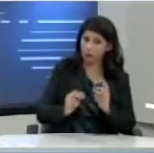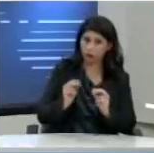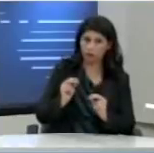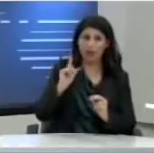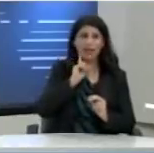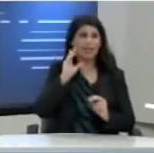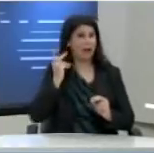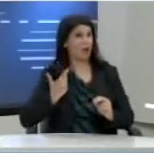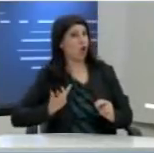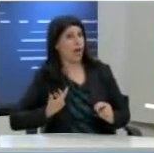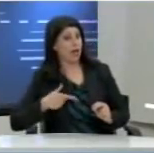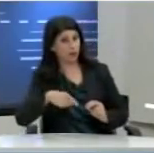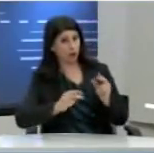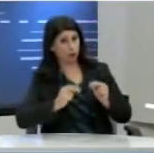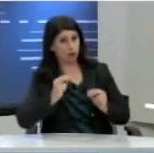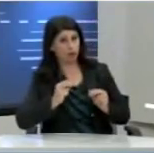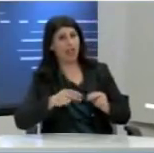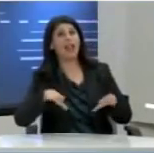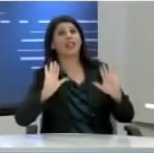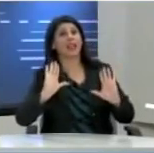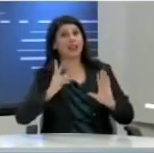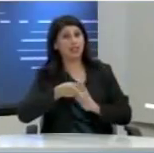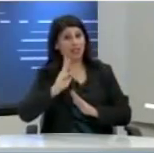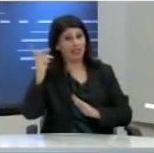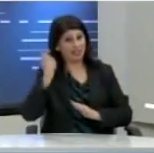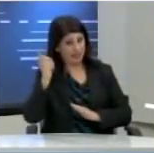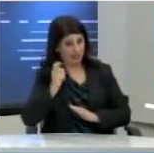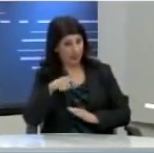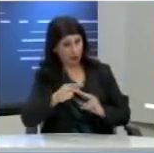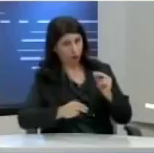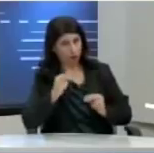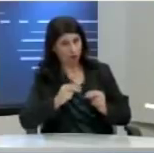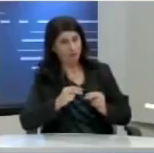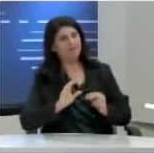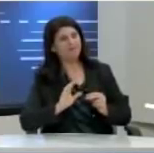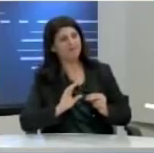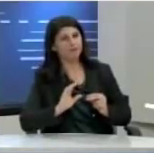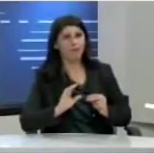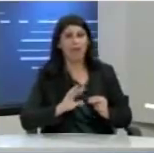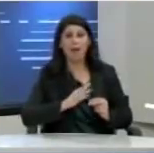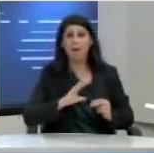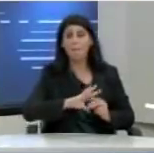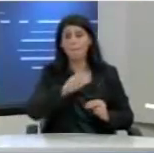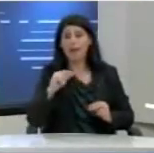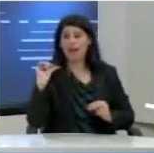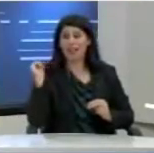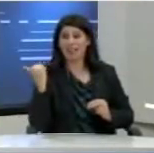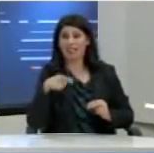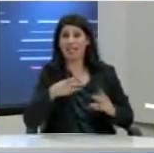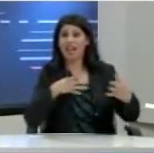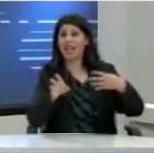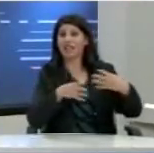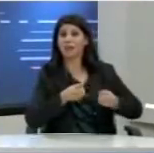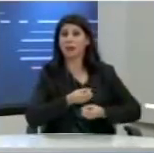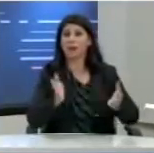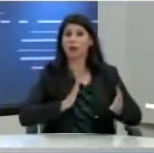Μπακογιάννη, αυτό είναι το πρόβλημά σας. Ότι δεν είναι 13η. Αλήθεια. Α, αυτό είναι το πρόβλημά σας. Γιατί μέχρι χθες ήταν λαϊκισμός και